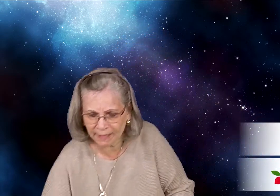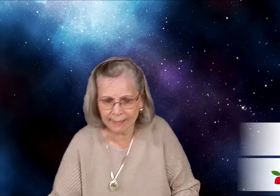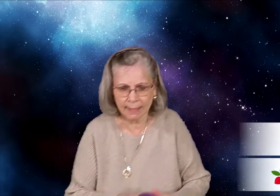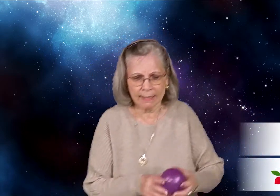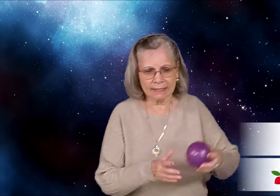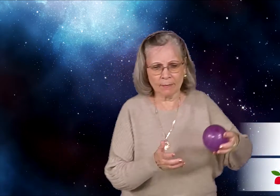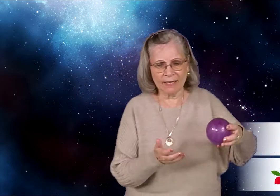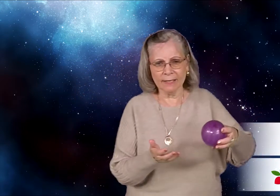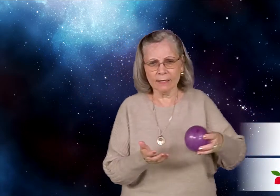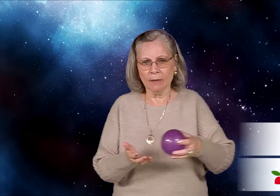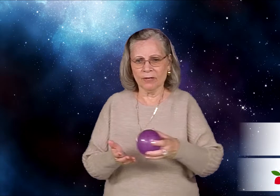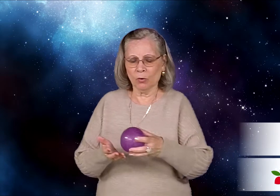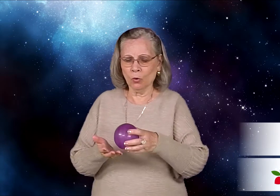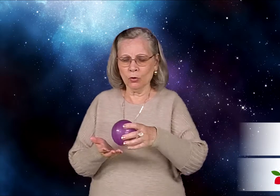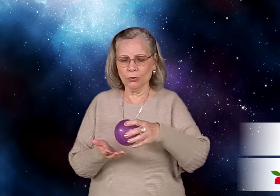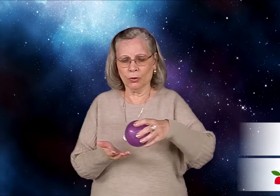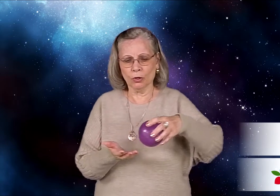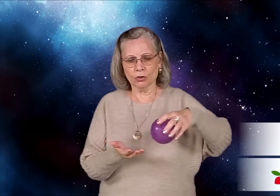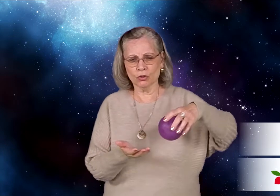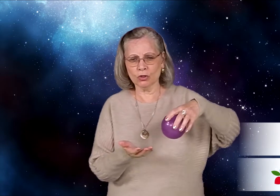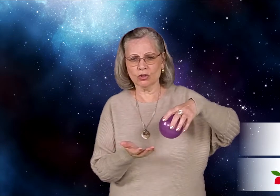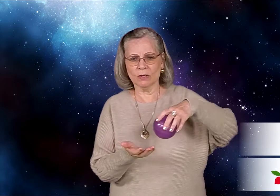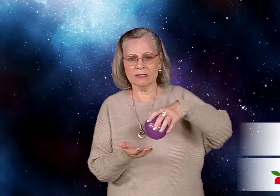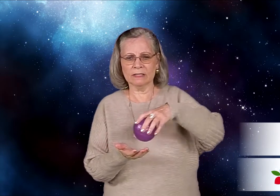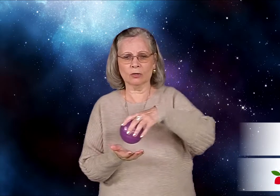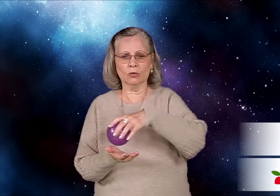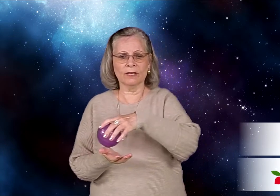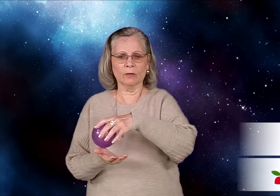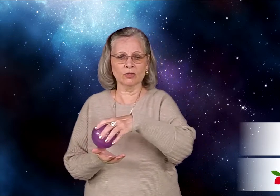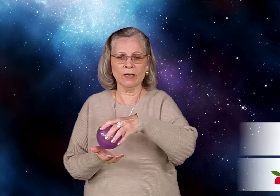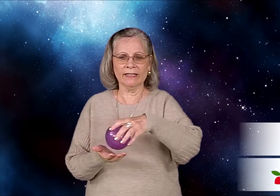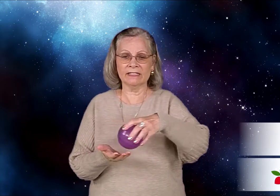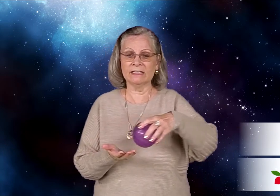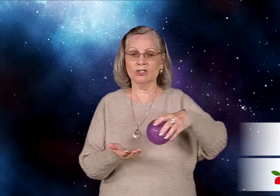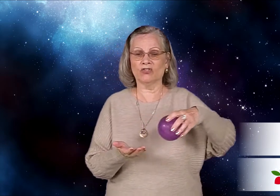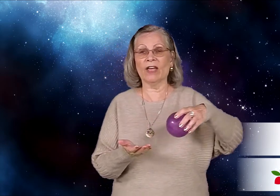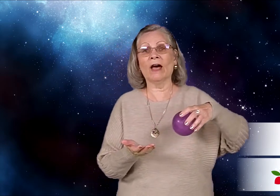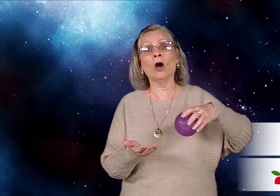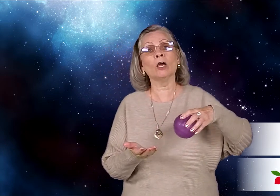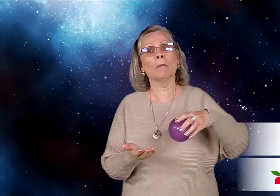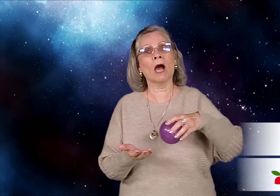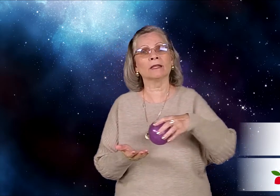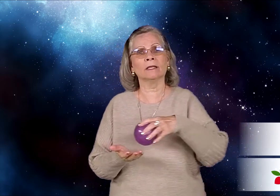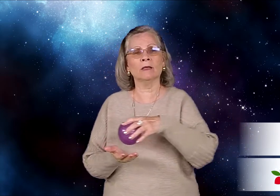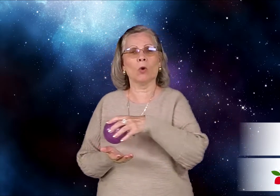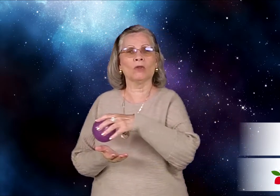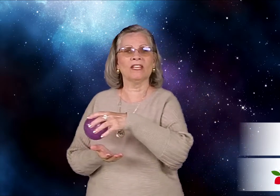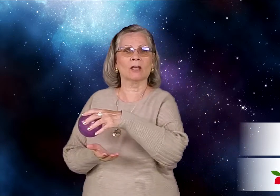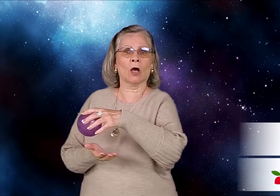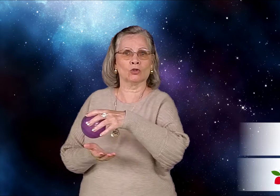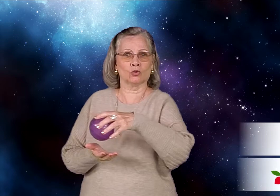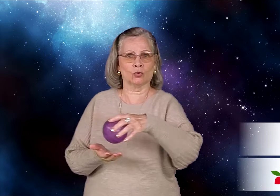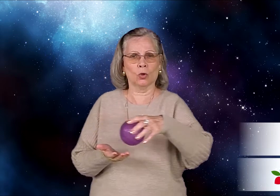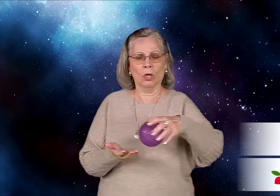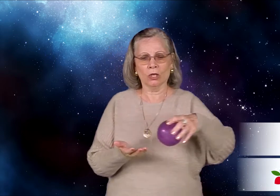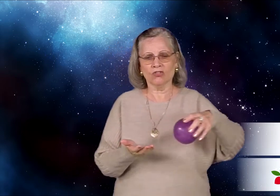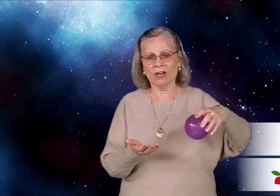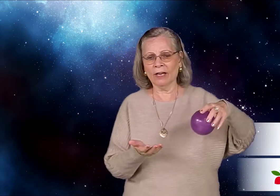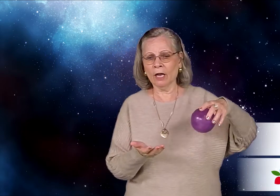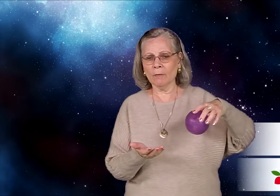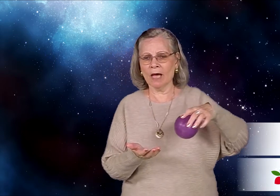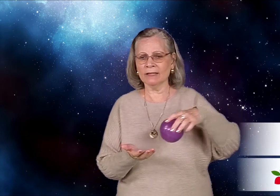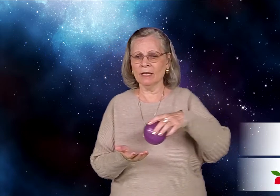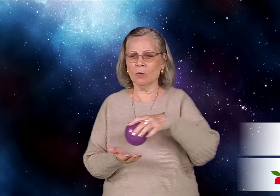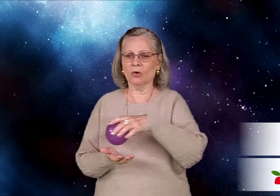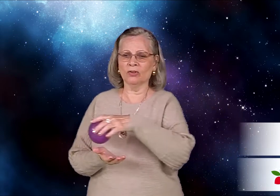a pris sa planète et, au lieu de juste circuler comme ça, elle a dit, « Je vais augmenter mon étendue. Je